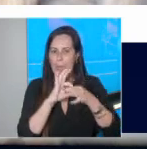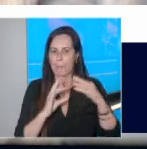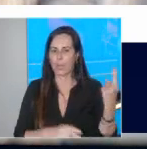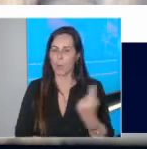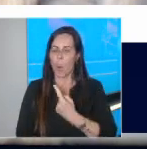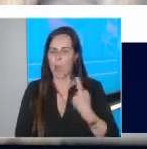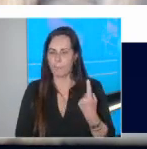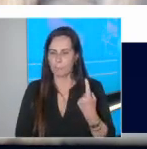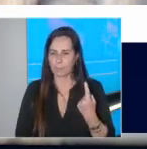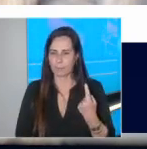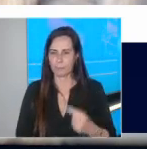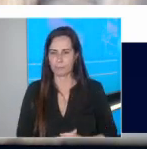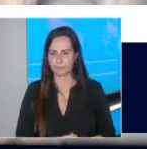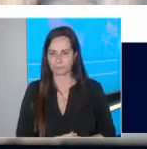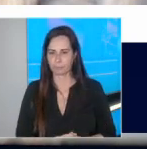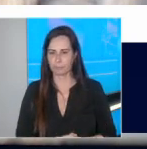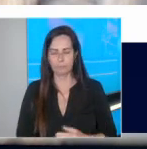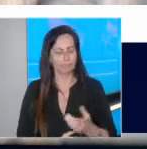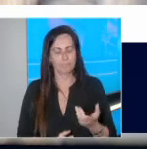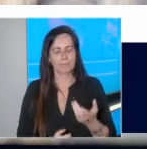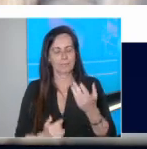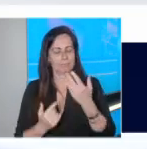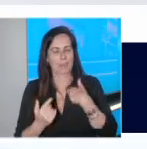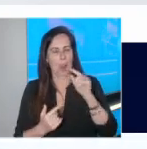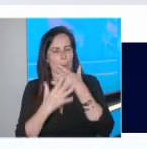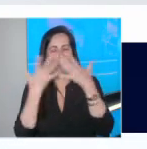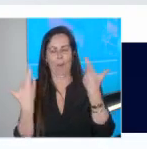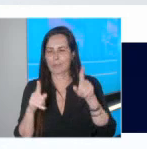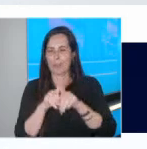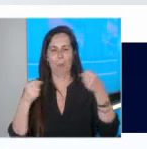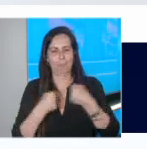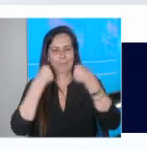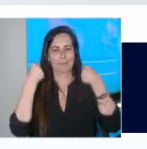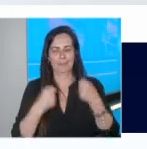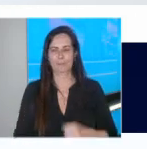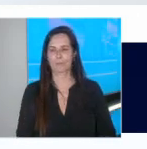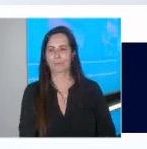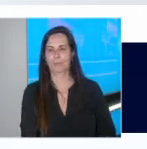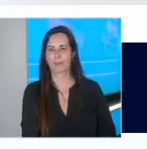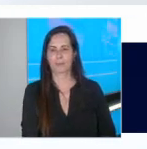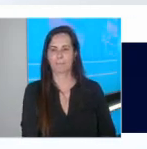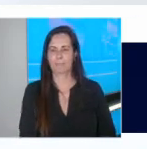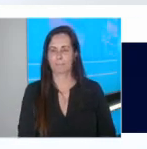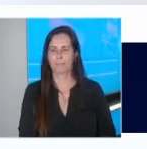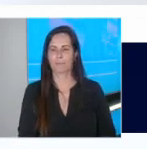האמריקאים. אז תסביר לי, תיישב לי את הניגודיות הזאת. אז קודם כל, יש לי ניגודים שאי